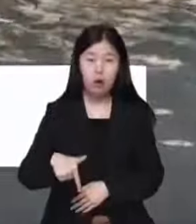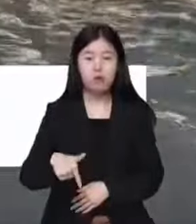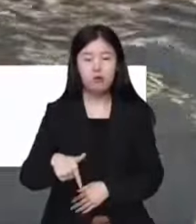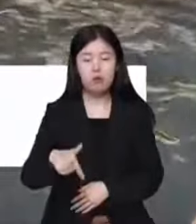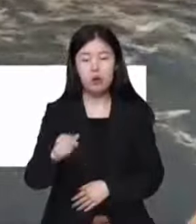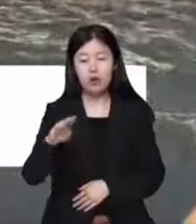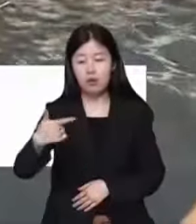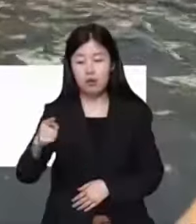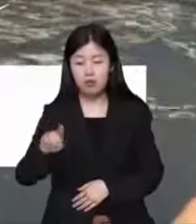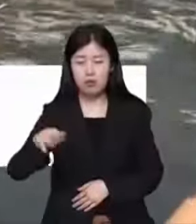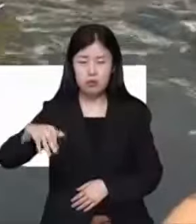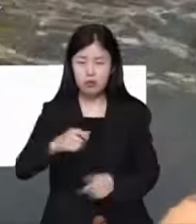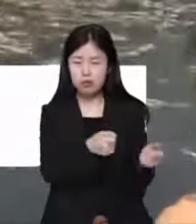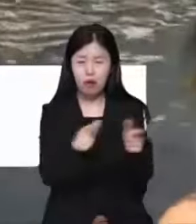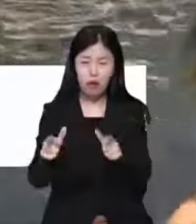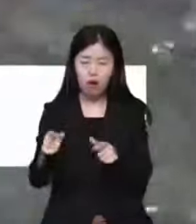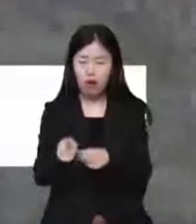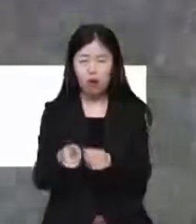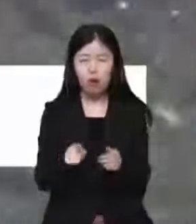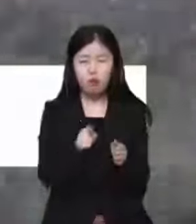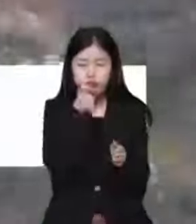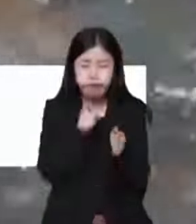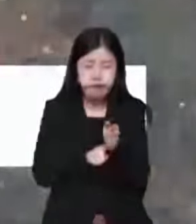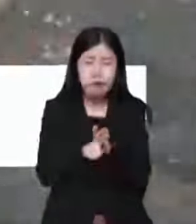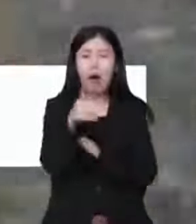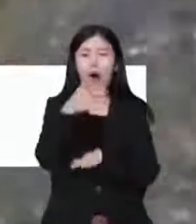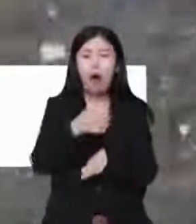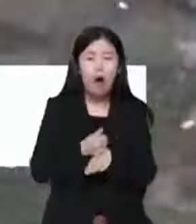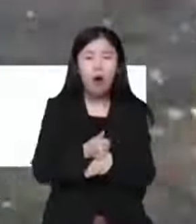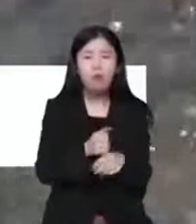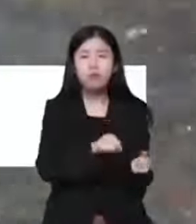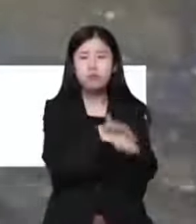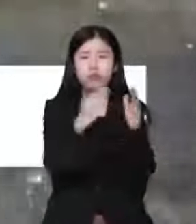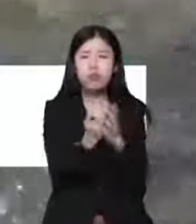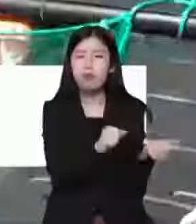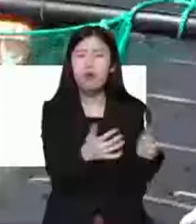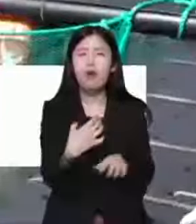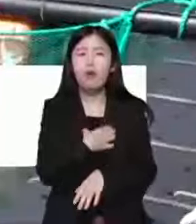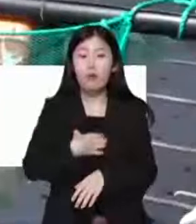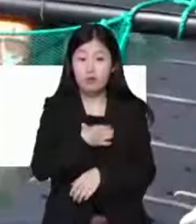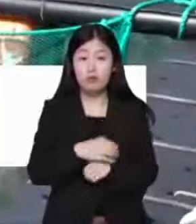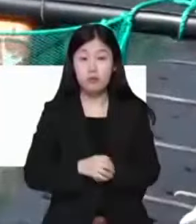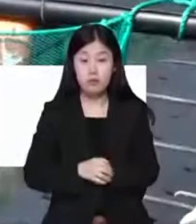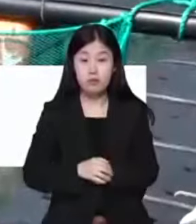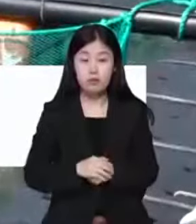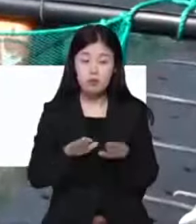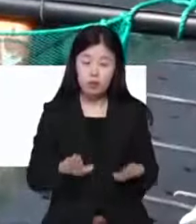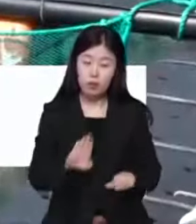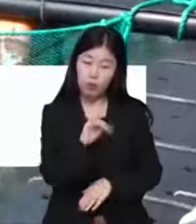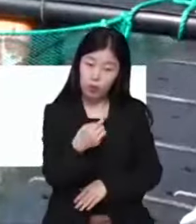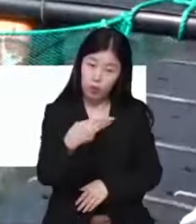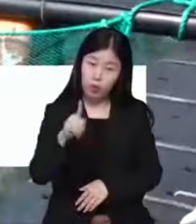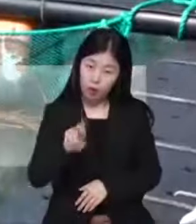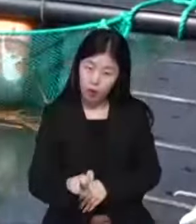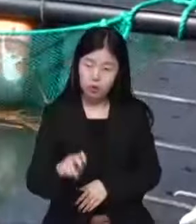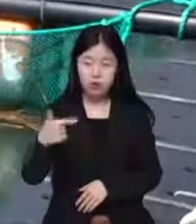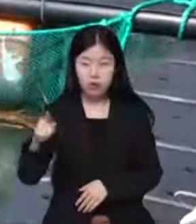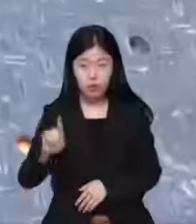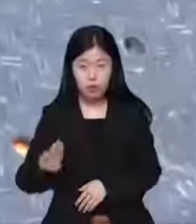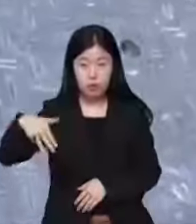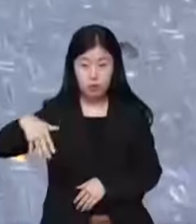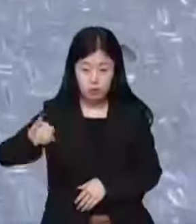어패류의 대규모 배사가 우려됩니다. 고수온 특보가 발령된 전남 지역 해역에는 조피볼락과 돔넙치 등